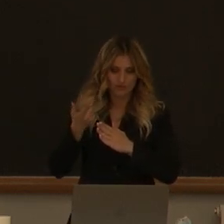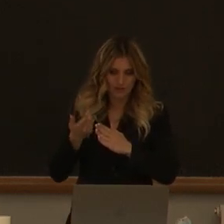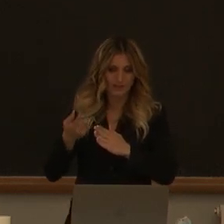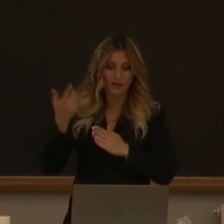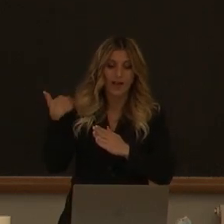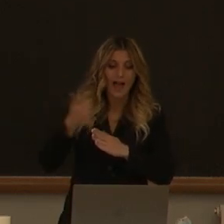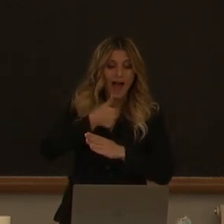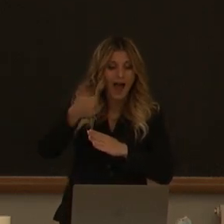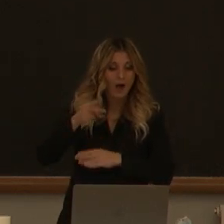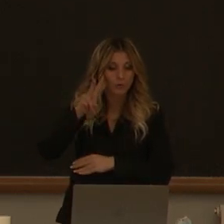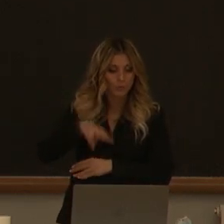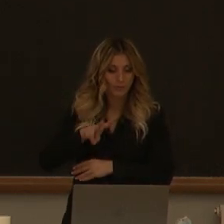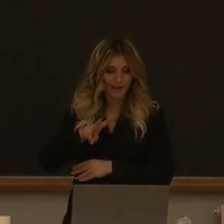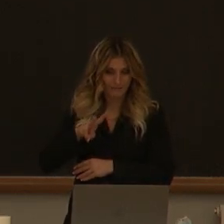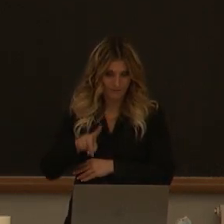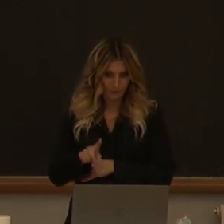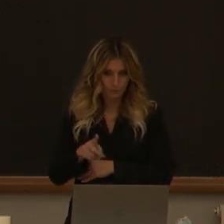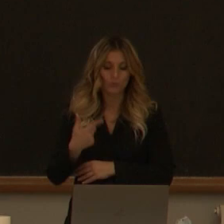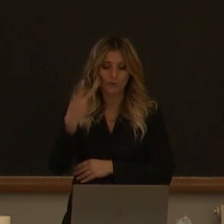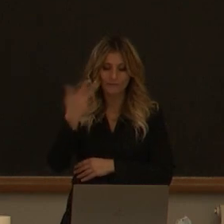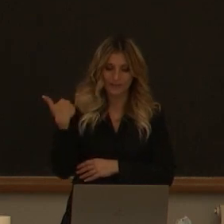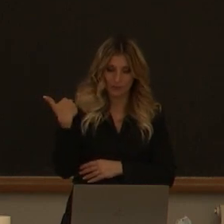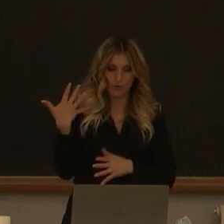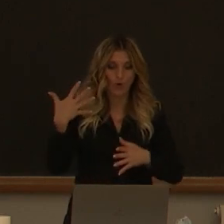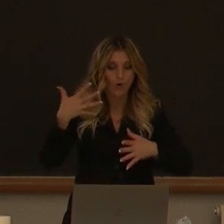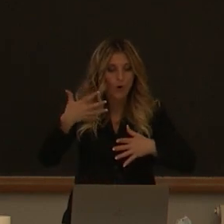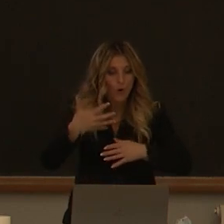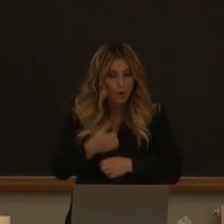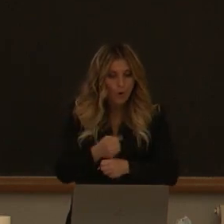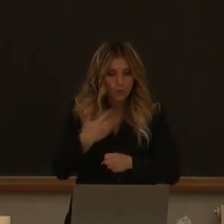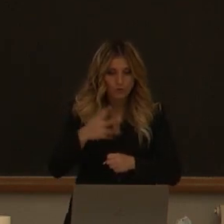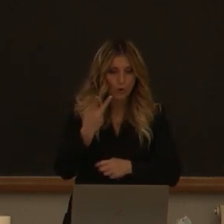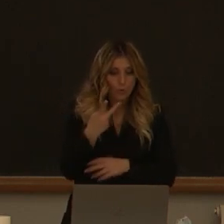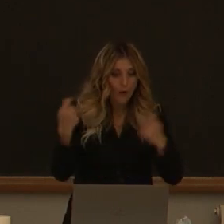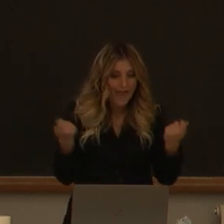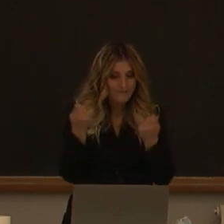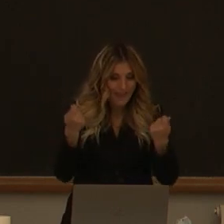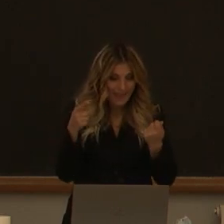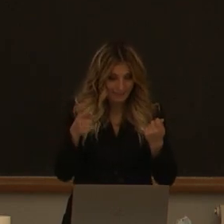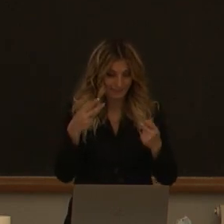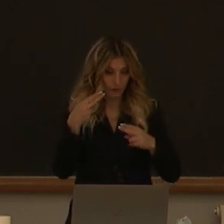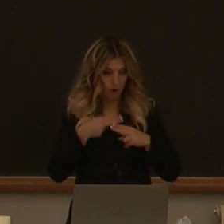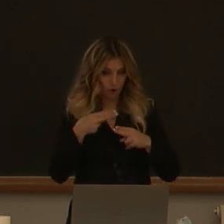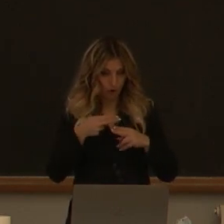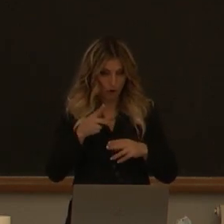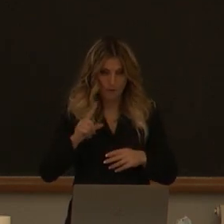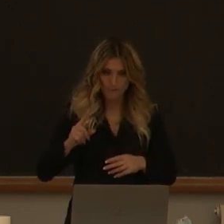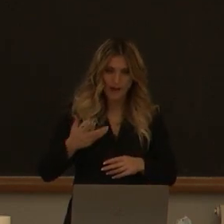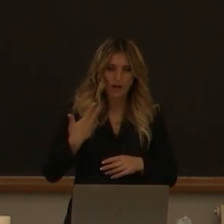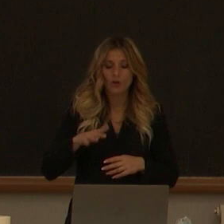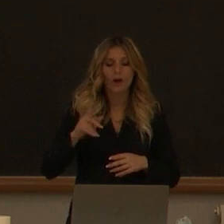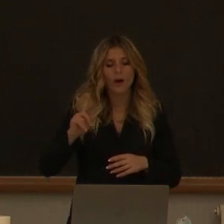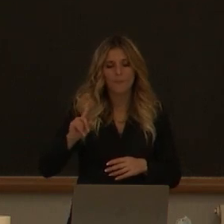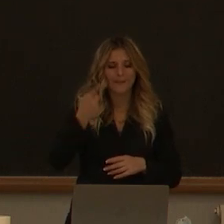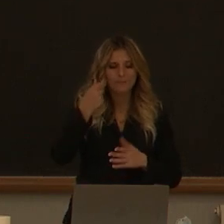del 2021, che appunto si è concluso, ha avuto due eventi a Roma e l'evento più importante a New